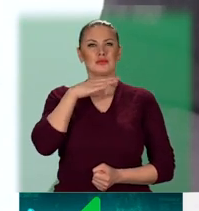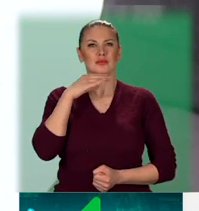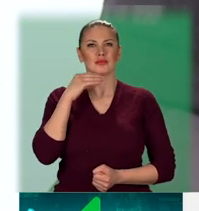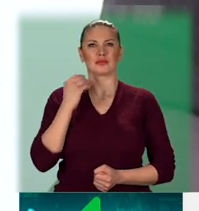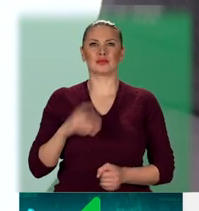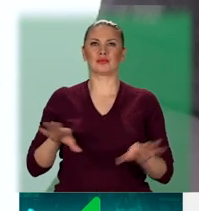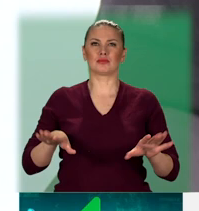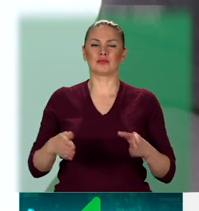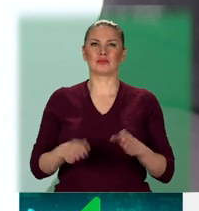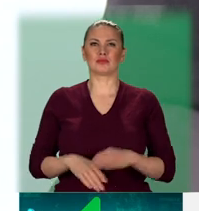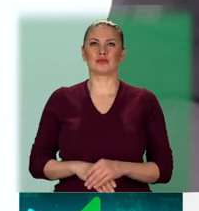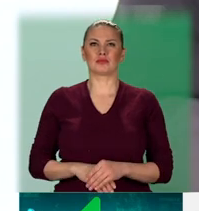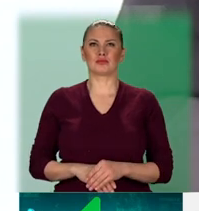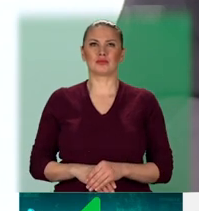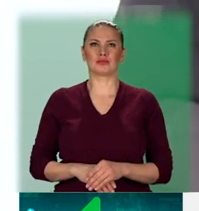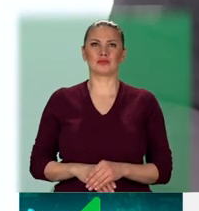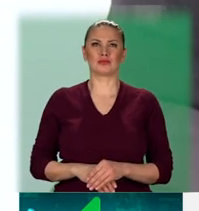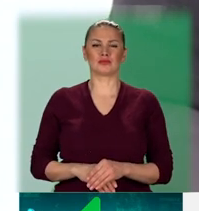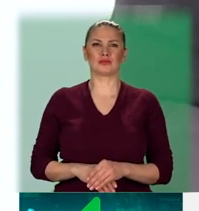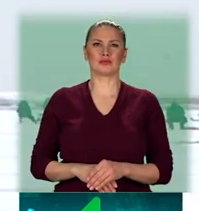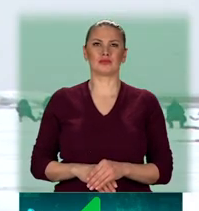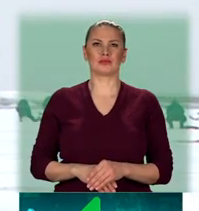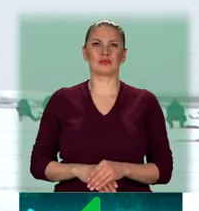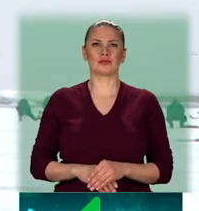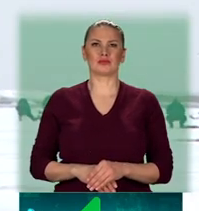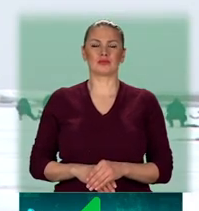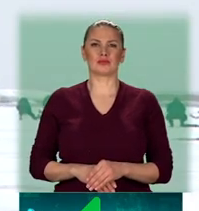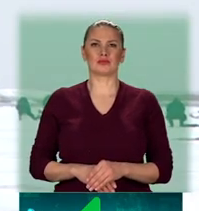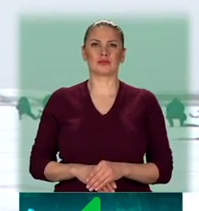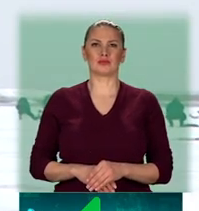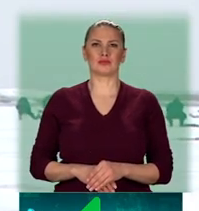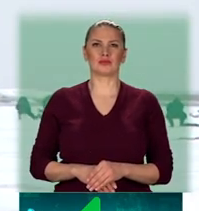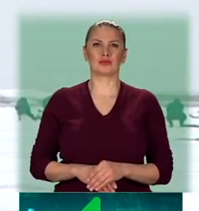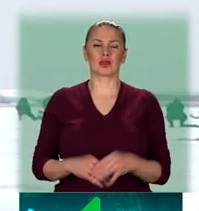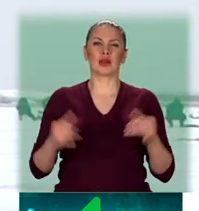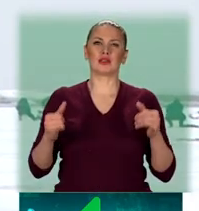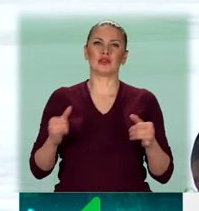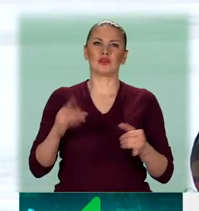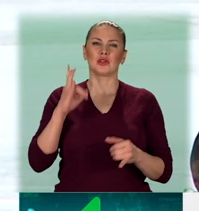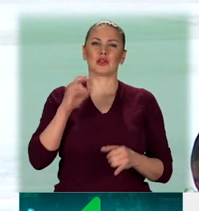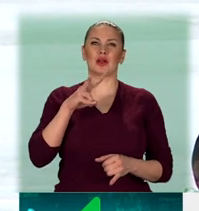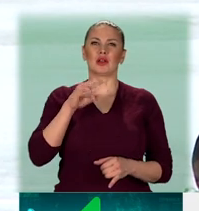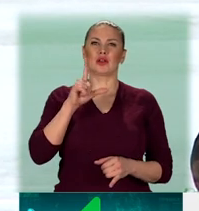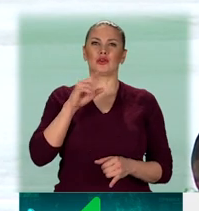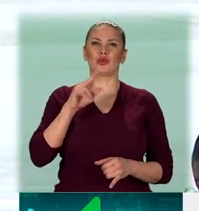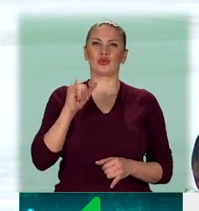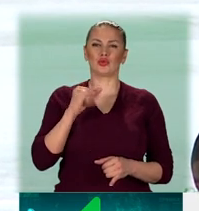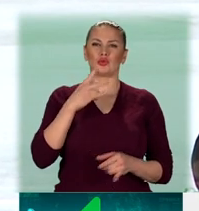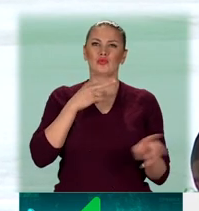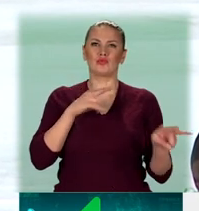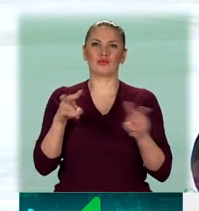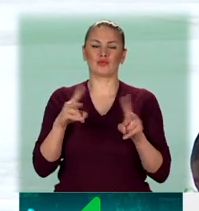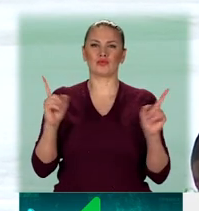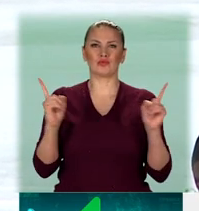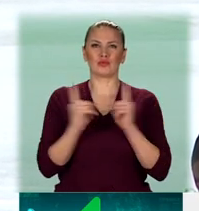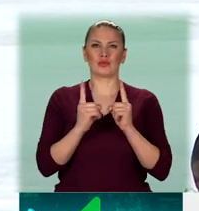ну, либо мы умрем, либо кто-то там другой погибнет. На льду сегодня оказалось не меньше 1000 рыбаков. Все они останутся при своем мнении и